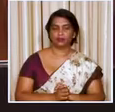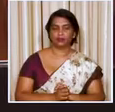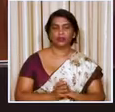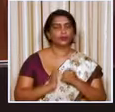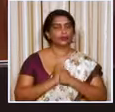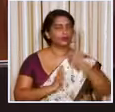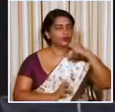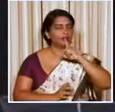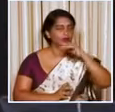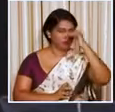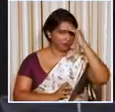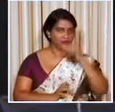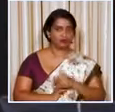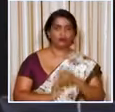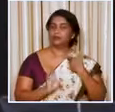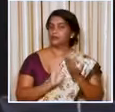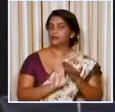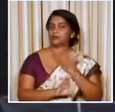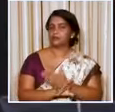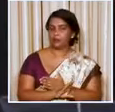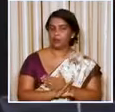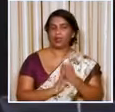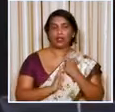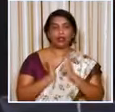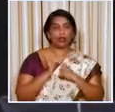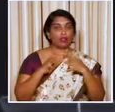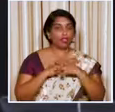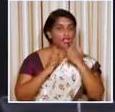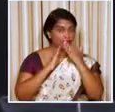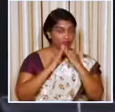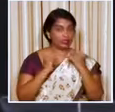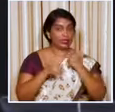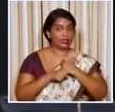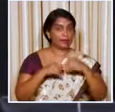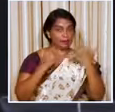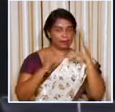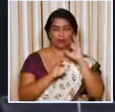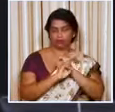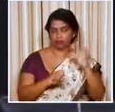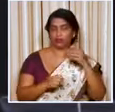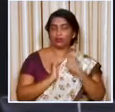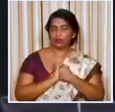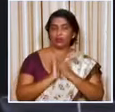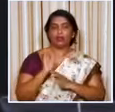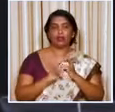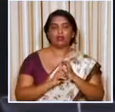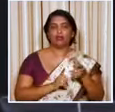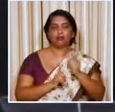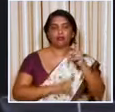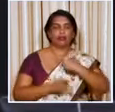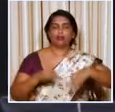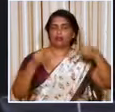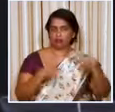ගරු නියෝජ කතානායකතුමනි, මීට කලින් නීති විද්‍යාලයේ ගෙනාව ගැසට් නිවේදනයක් ගරු අධිකරණ ඇමතුමා ගෙනාව. ඒක මේ සභාව පරාජයට පත්